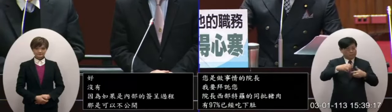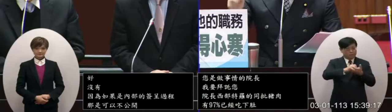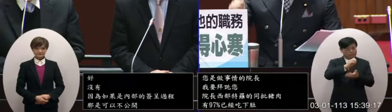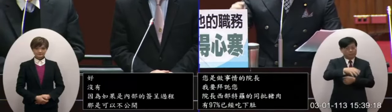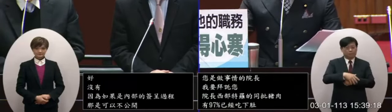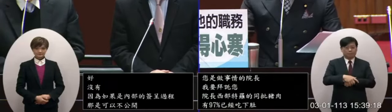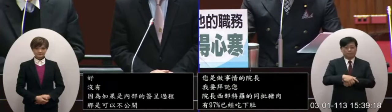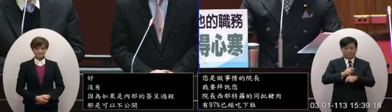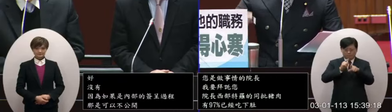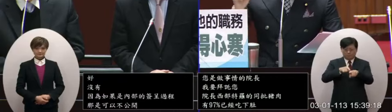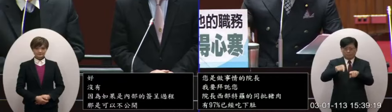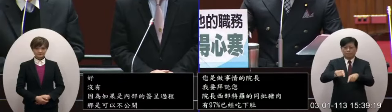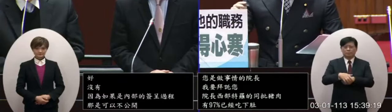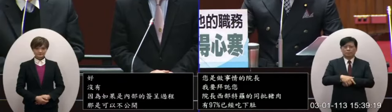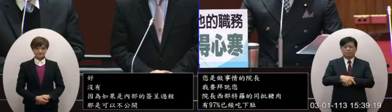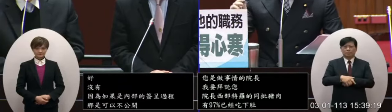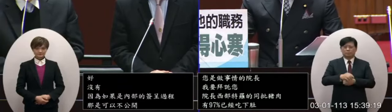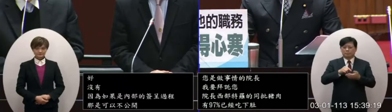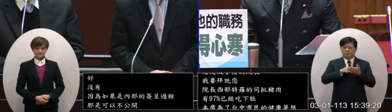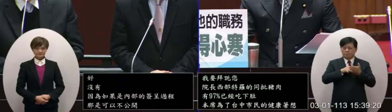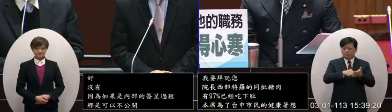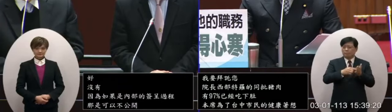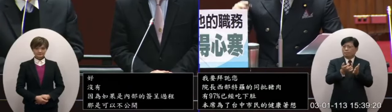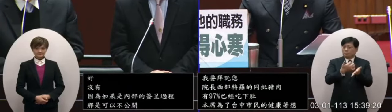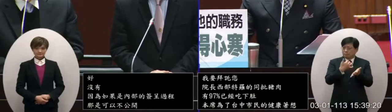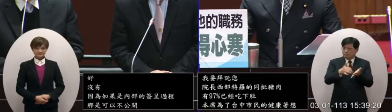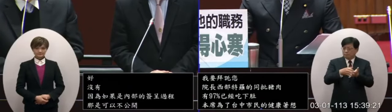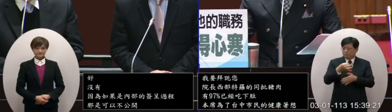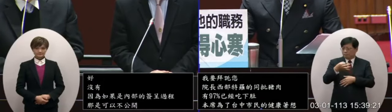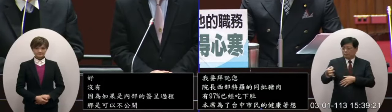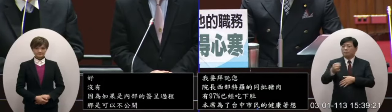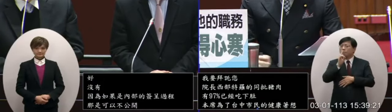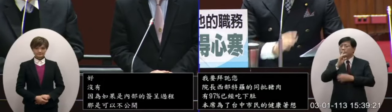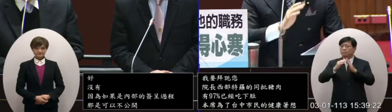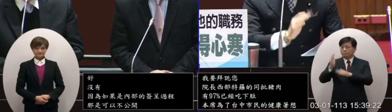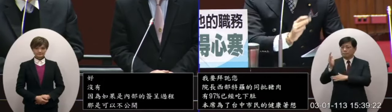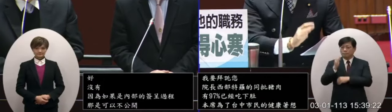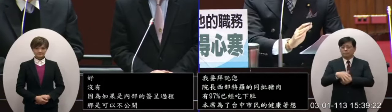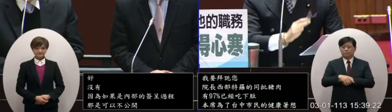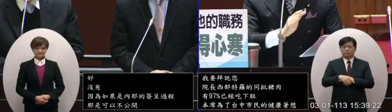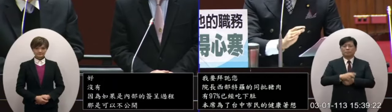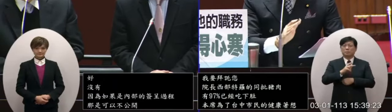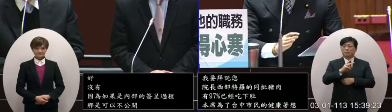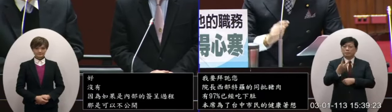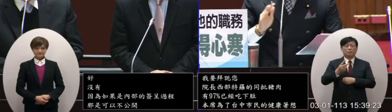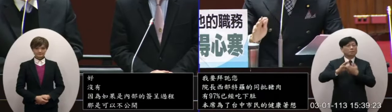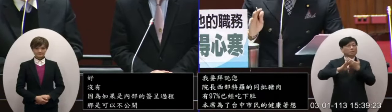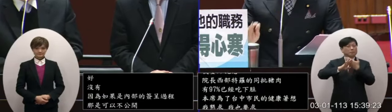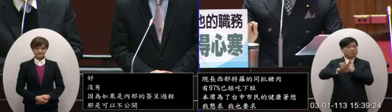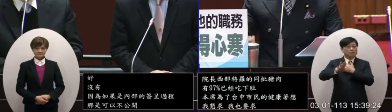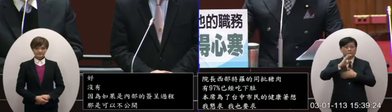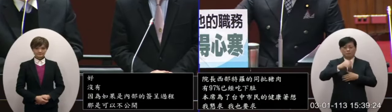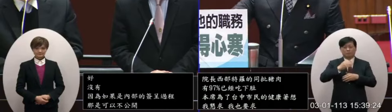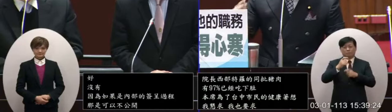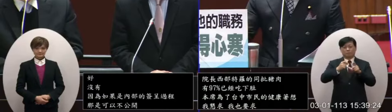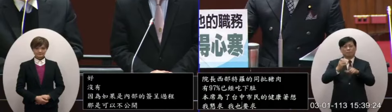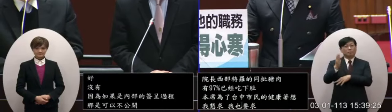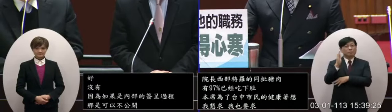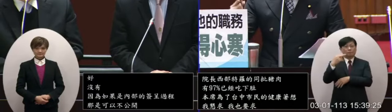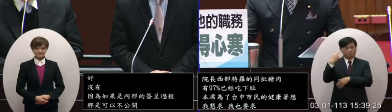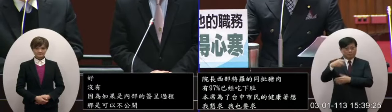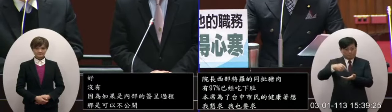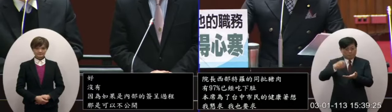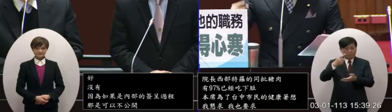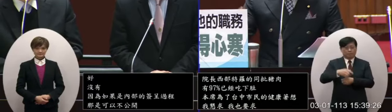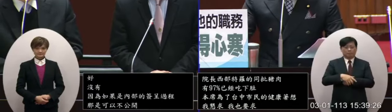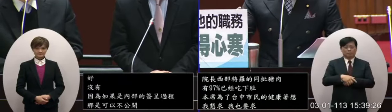告案例办理，编列经费给台中市政府或者是其他的公部门再一